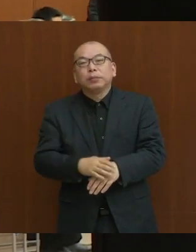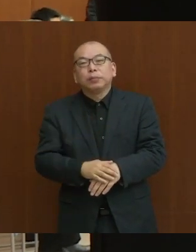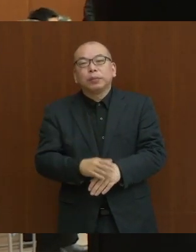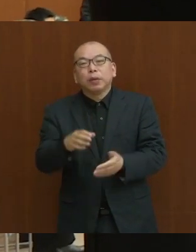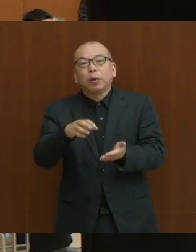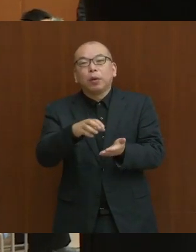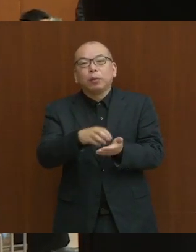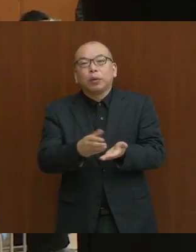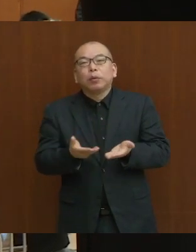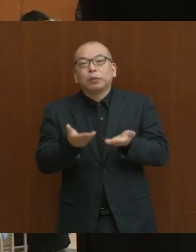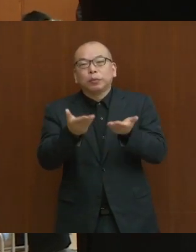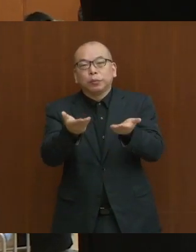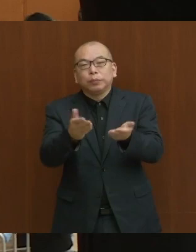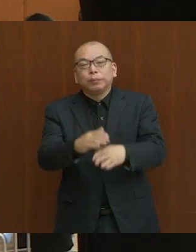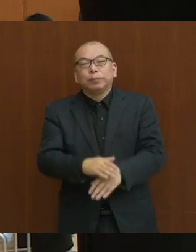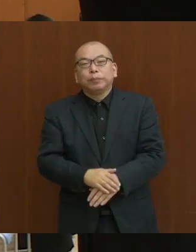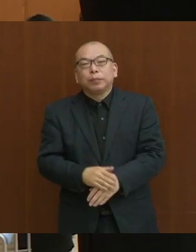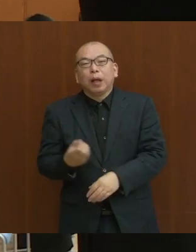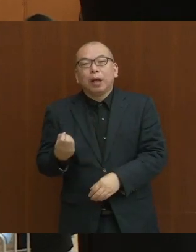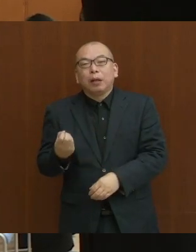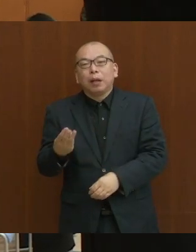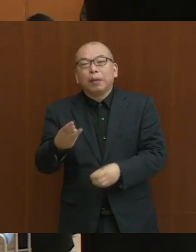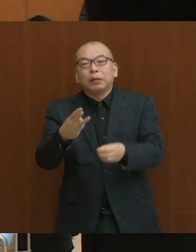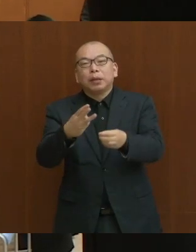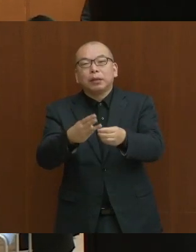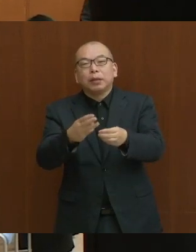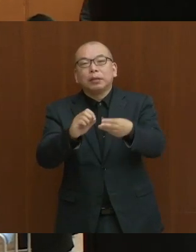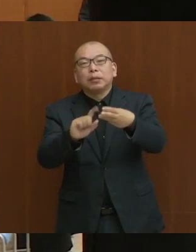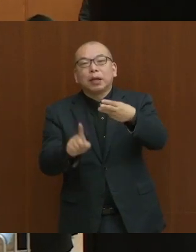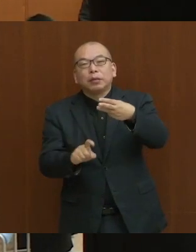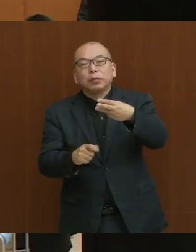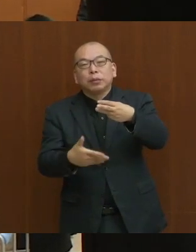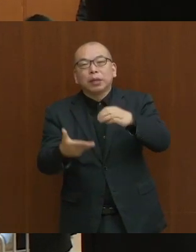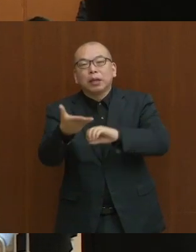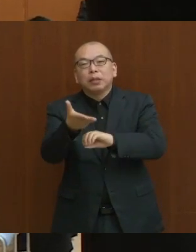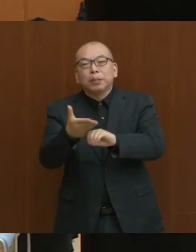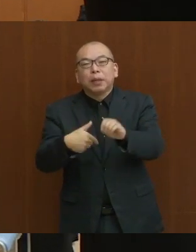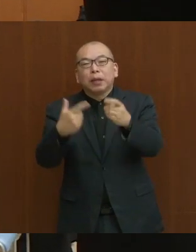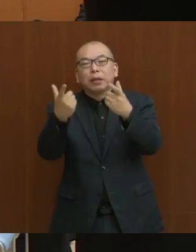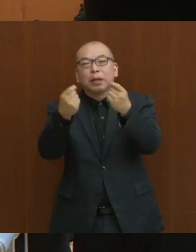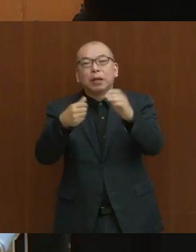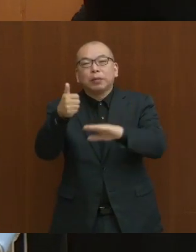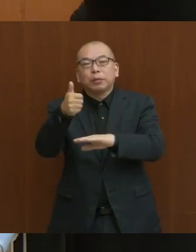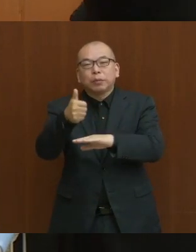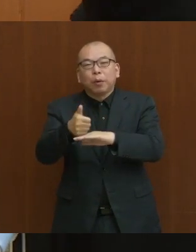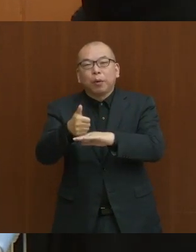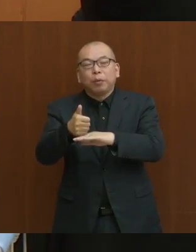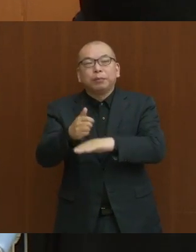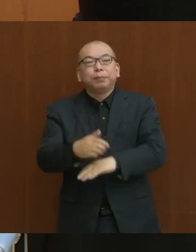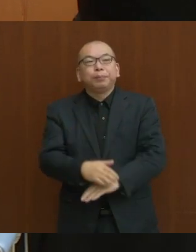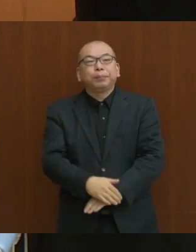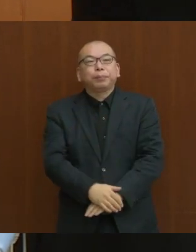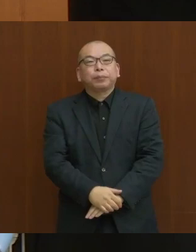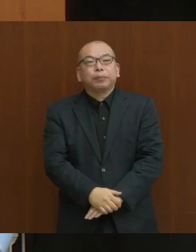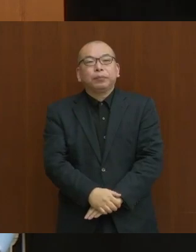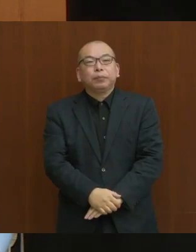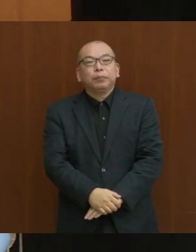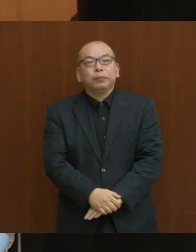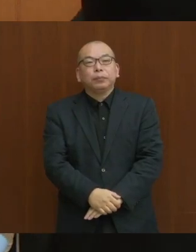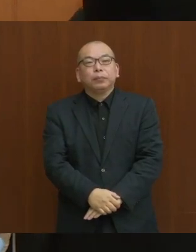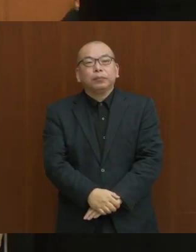の学位を授与する。令和3年3月19日島根大学長、服部康直。